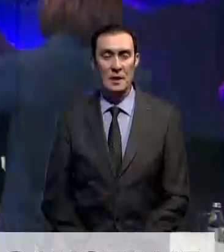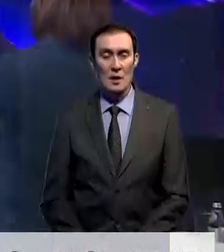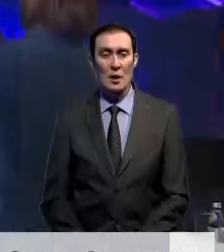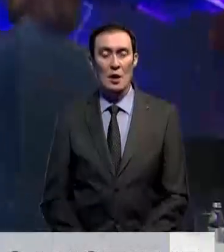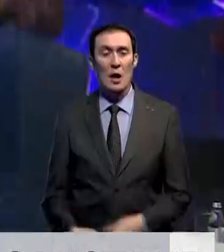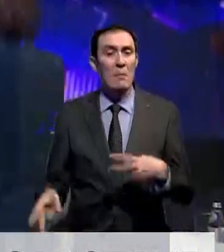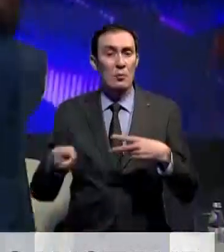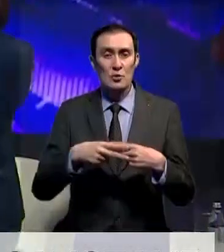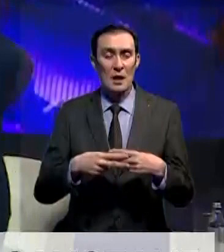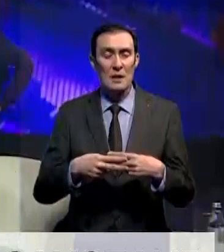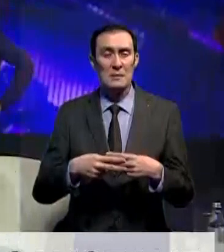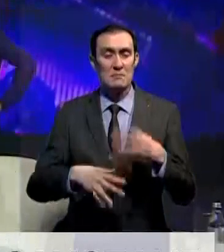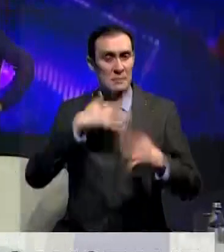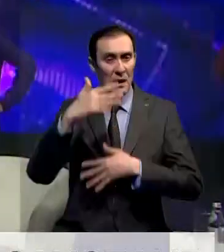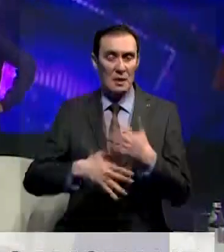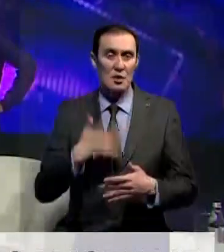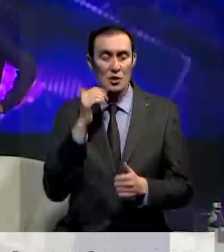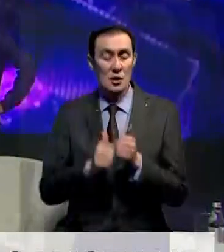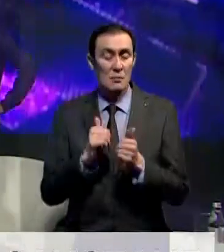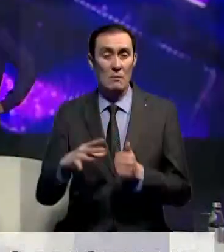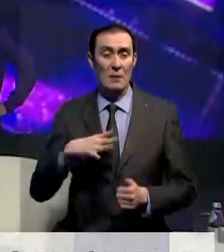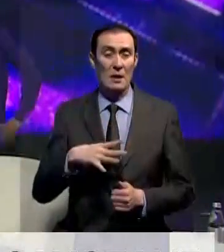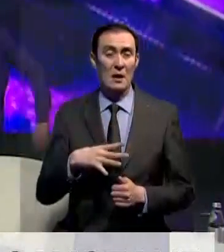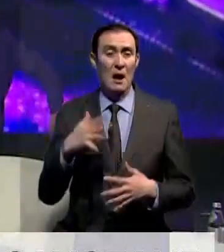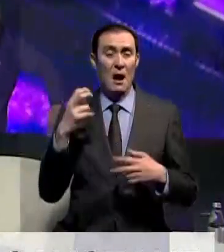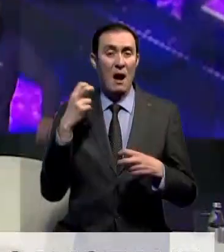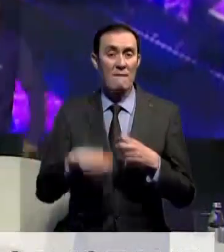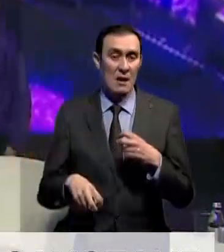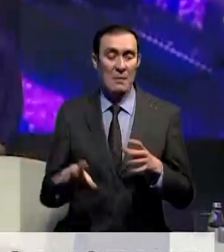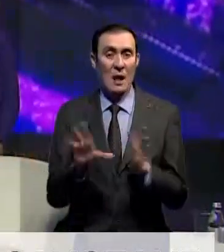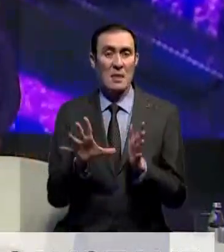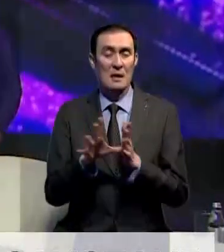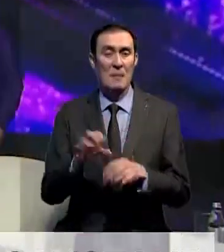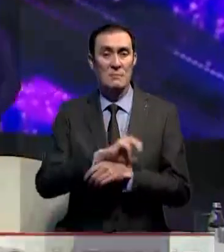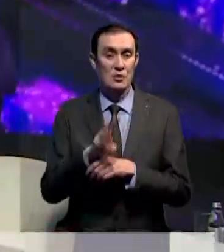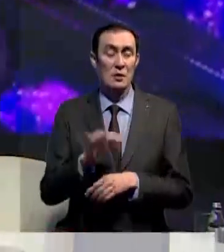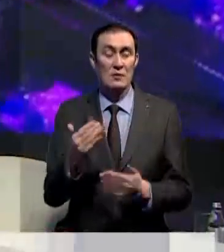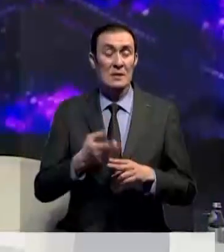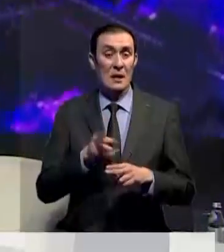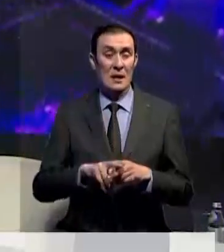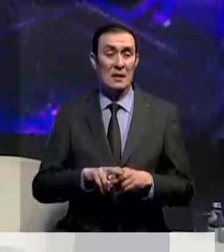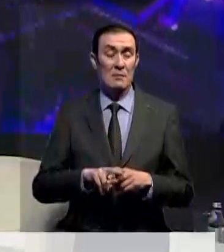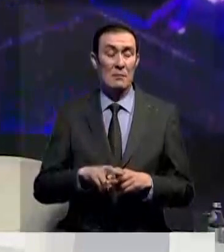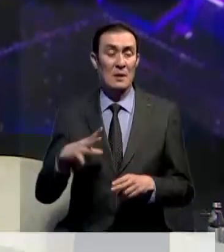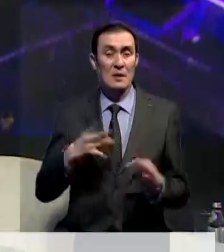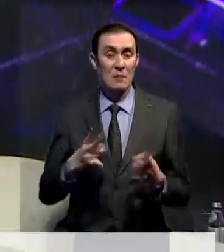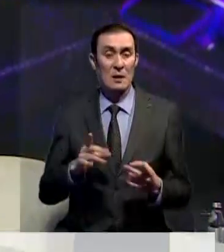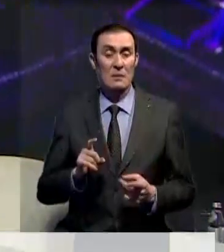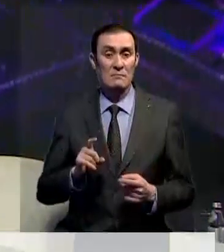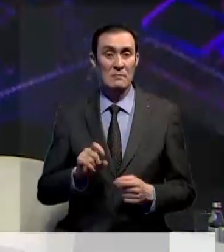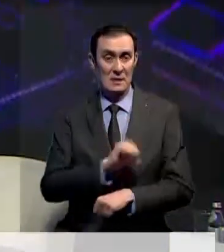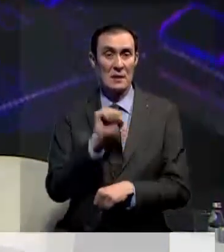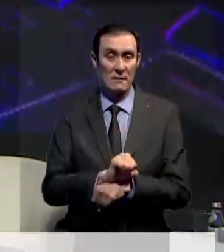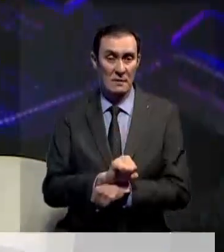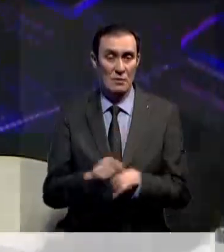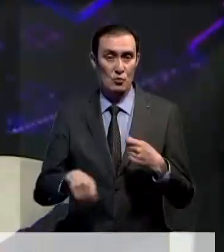Подключались они беспорядочно, они приводили зачастую к авариям в сетях энергоснабжения. И вот с этим явлением необходимо было бороться.